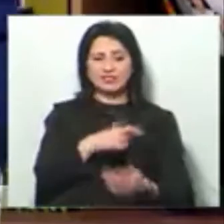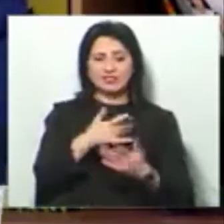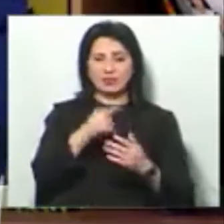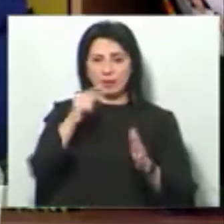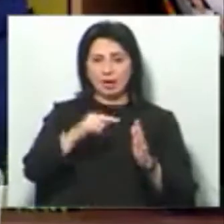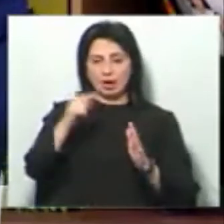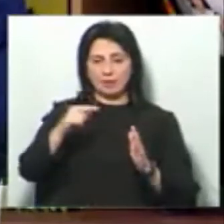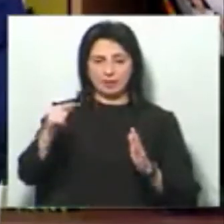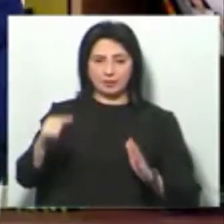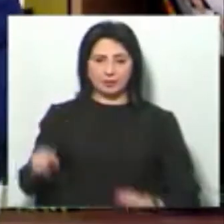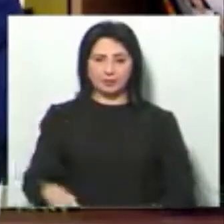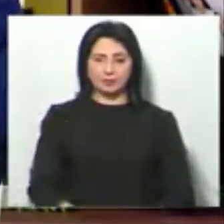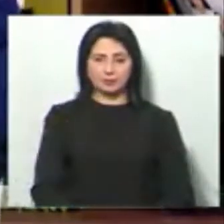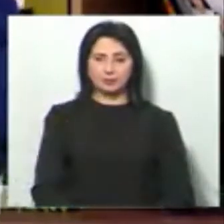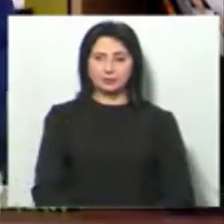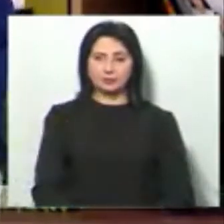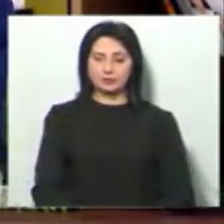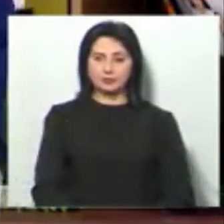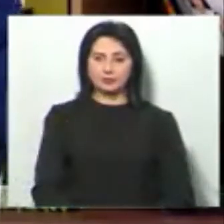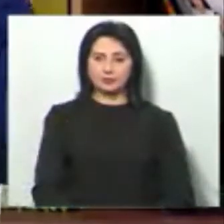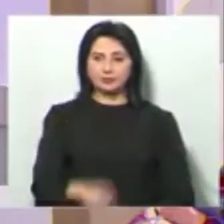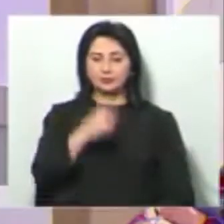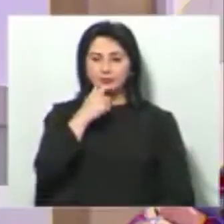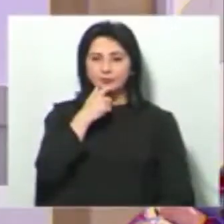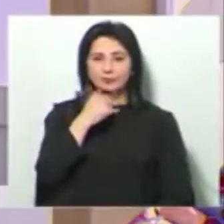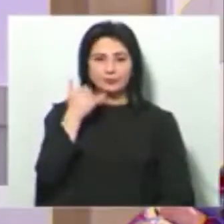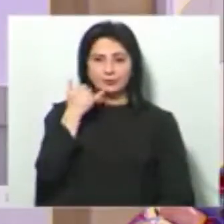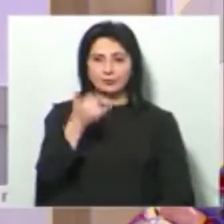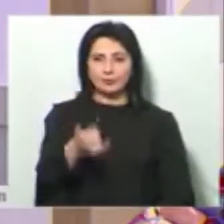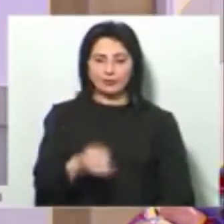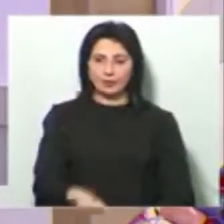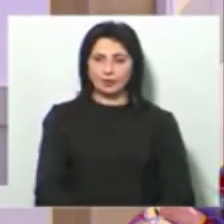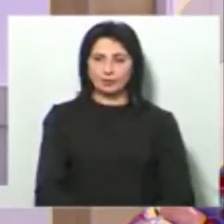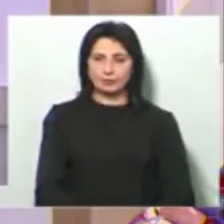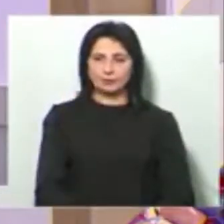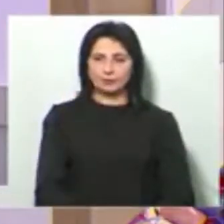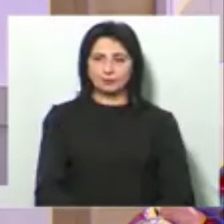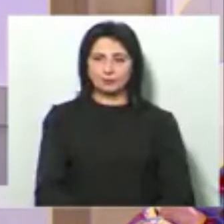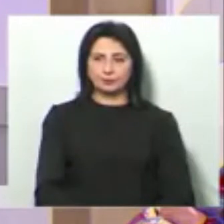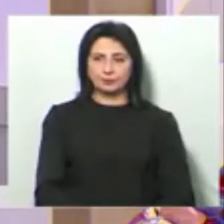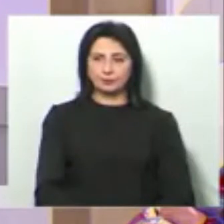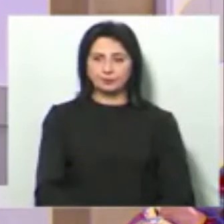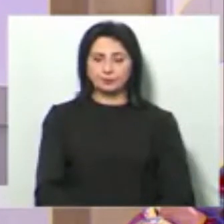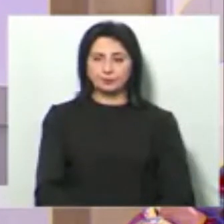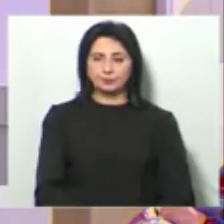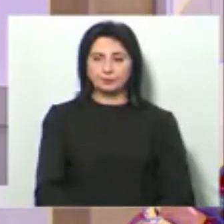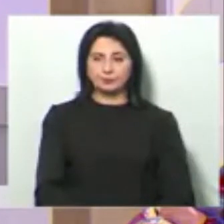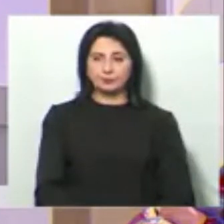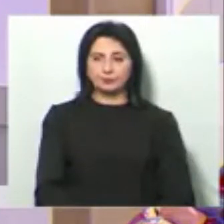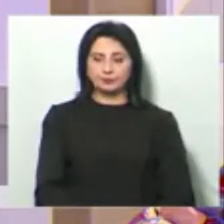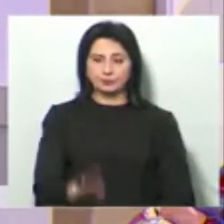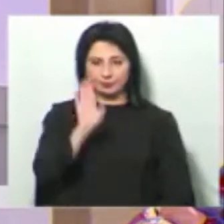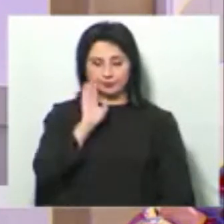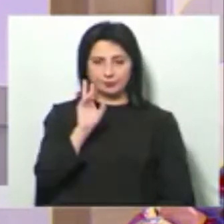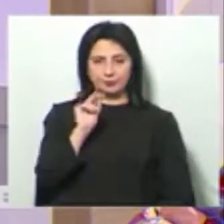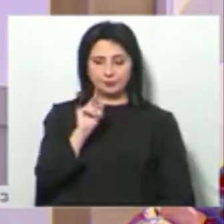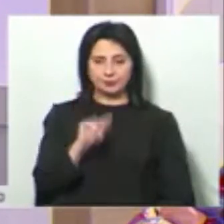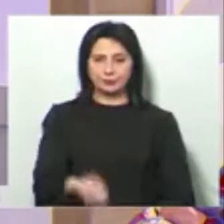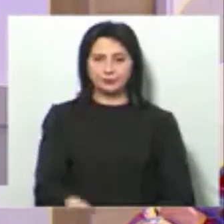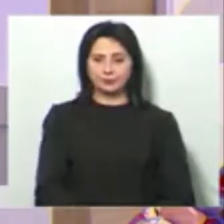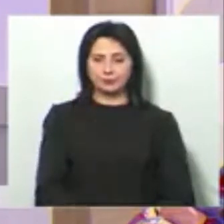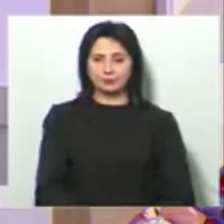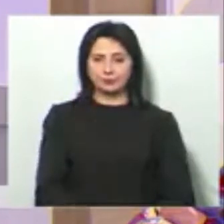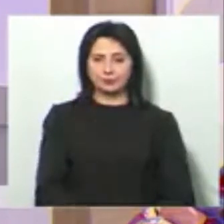პარამეტრებით და ანალიზით ასე შემდეგ. მოდით მაყურებელს უპასუხოთ პირდაპირ ეთერში და შემდეგ ისევ კითხვას დაუბრუნდეთ. დილამშვიდობისა.